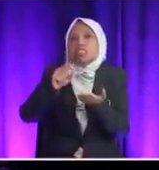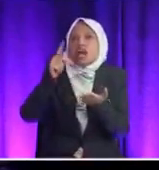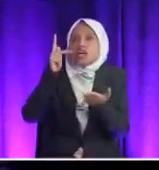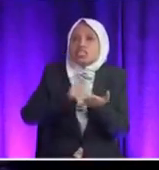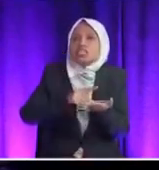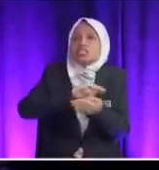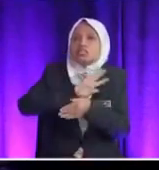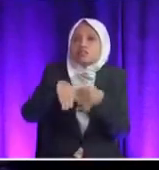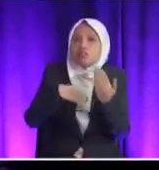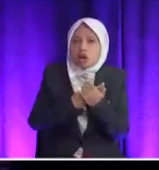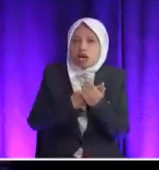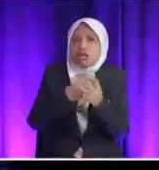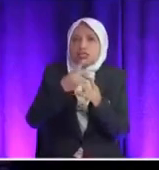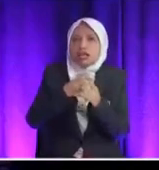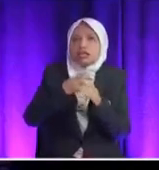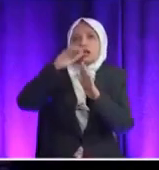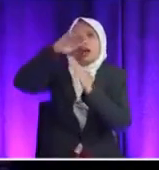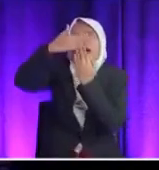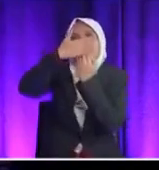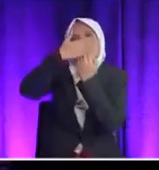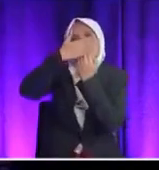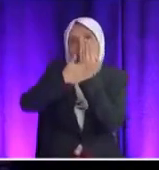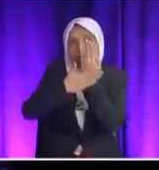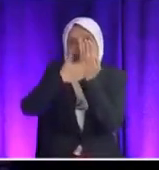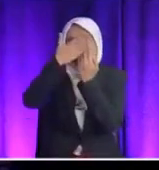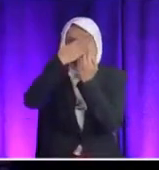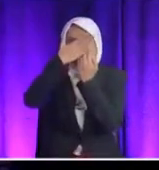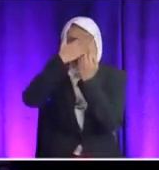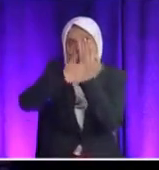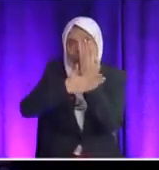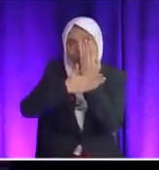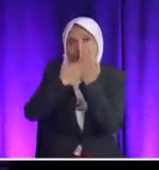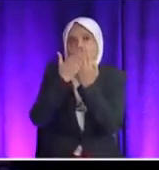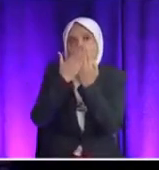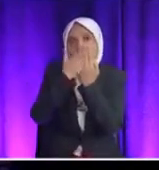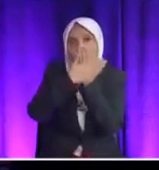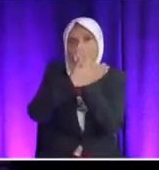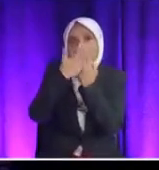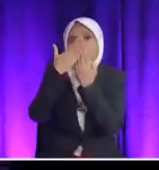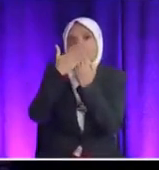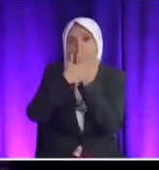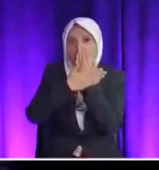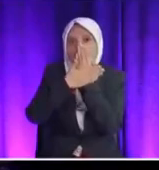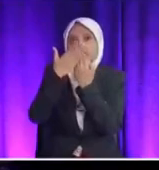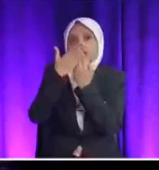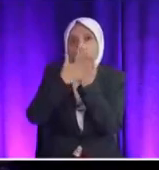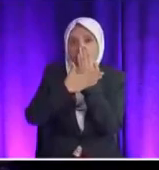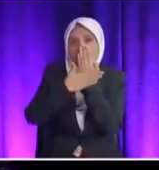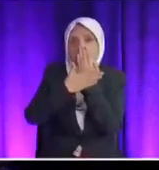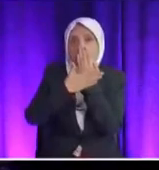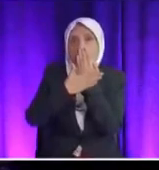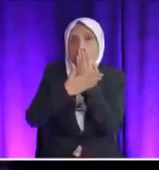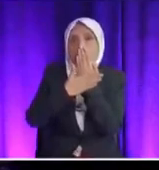sepatu dikenal terbatas wahat ah ah di kanan kiri kanan kiri kanan kiri kanan tentu kalau